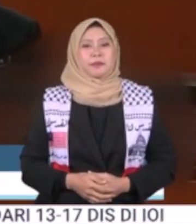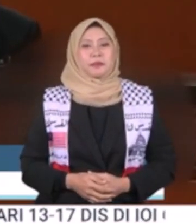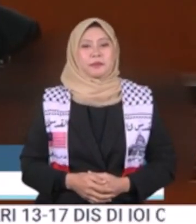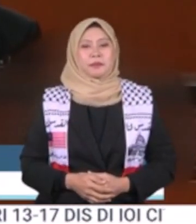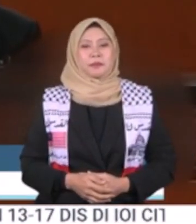dokumen